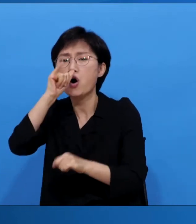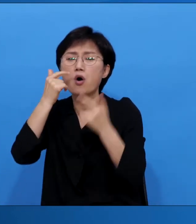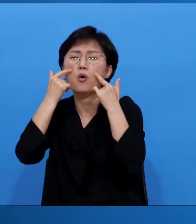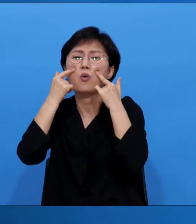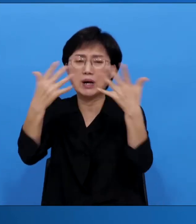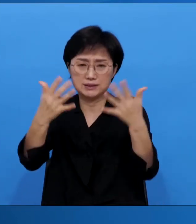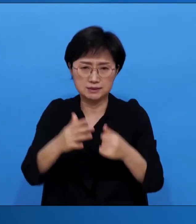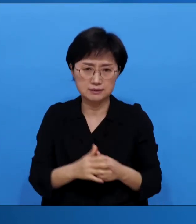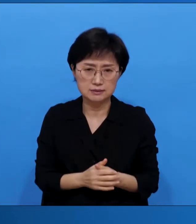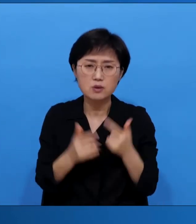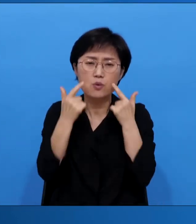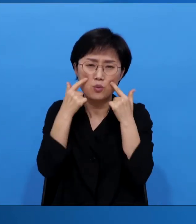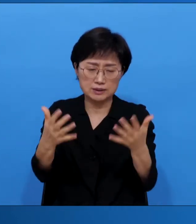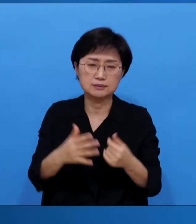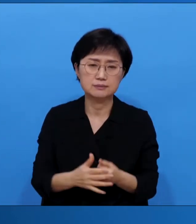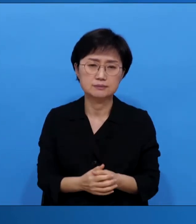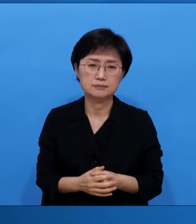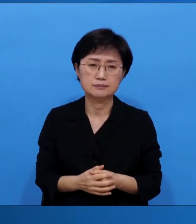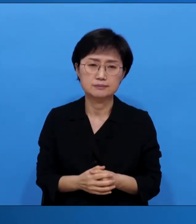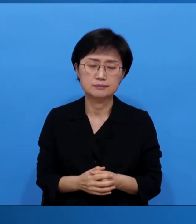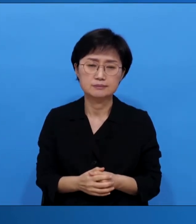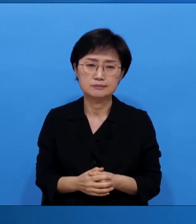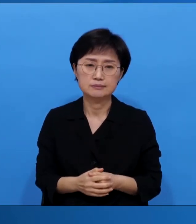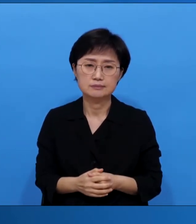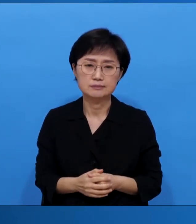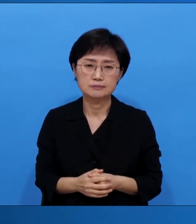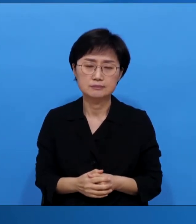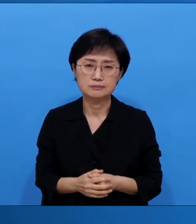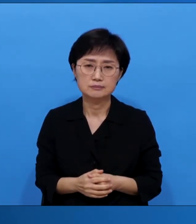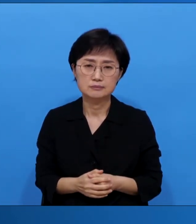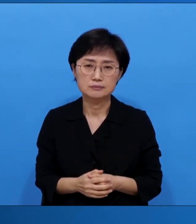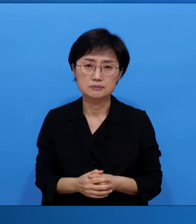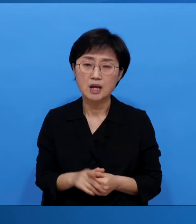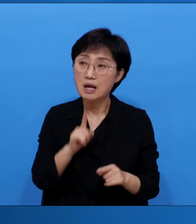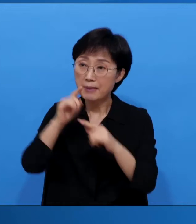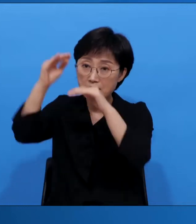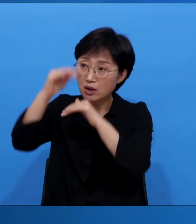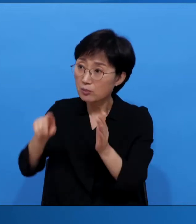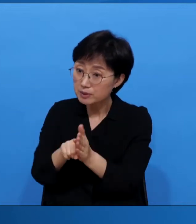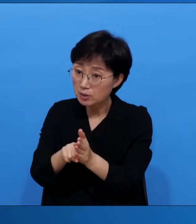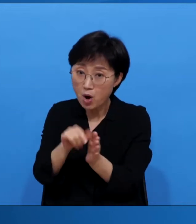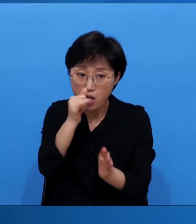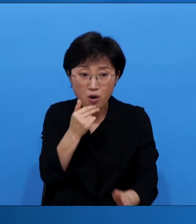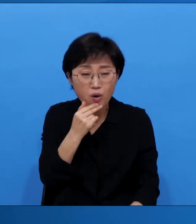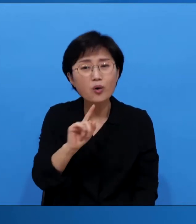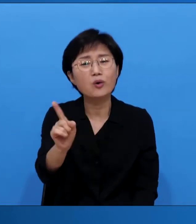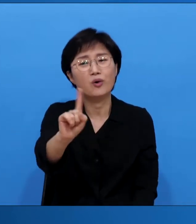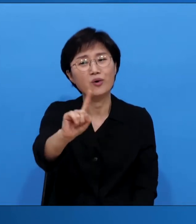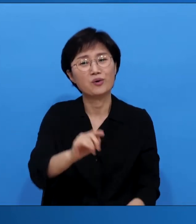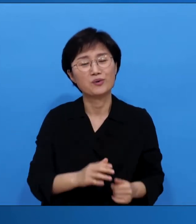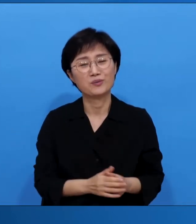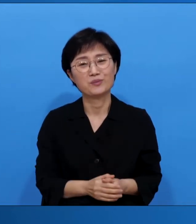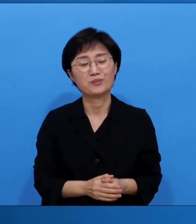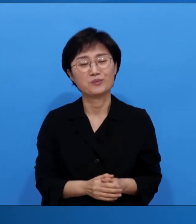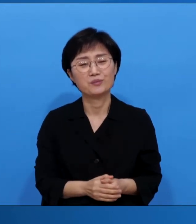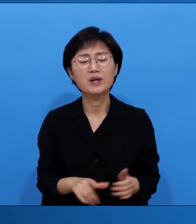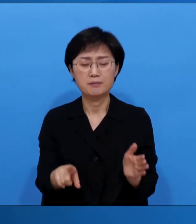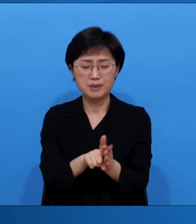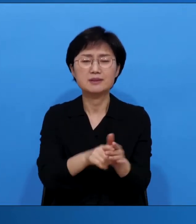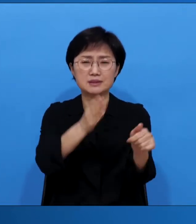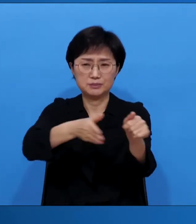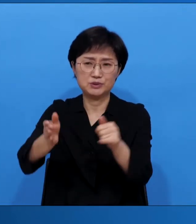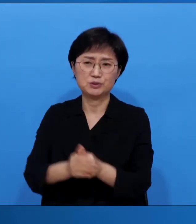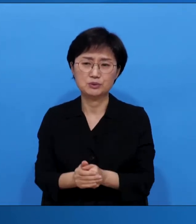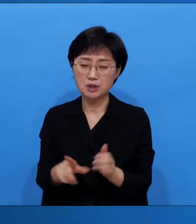and pray, absolutely God will send His heavenly hosts and 안 mobilize 믿어요. heavenly armies to your 믿으셔야 fields. 됩니다. People don't believe it, but you need to believe it.